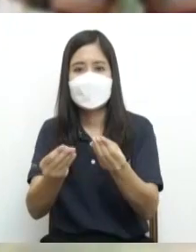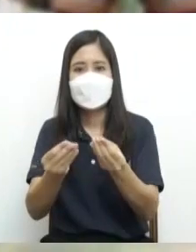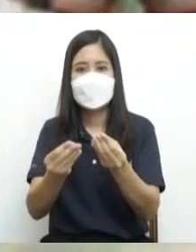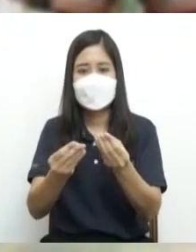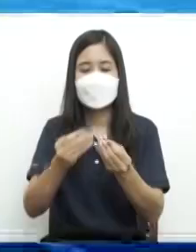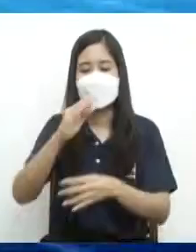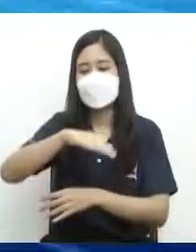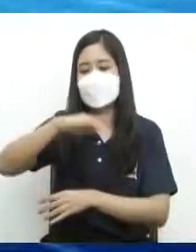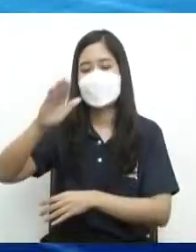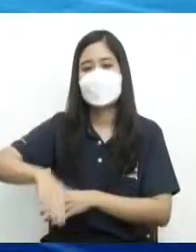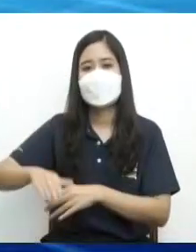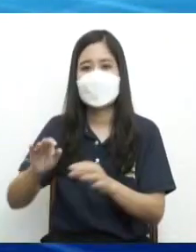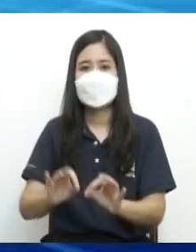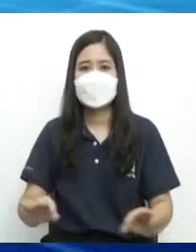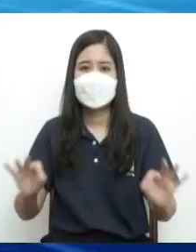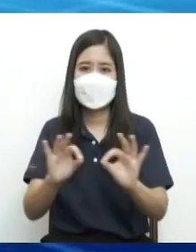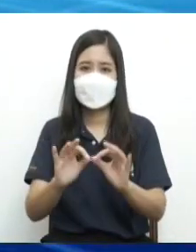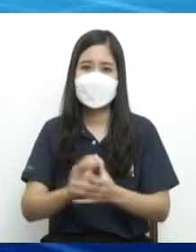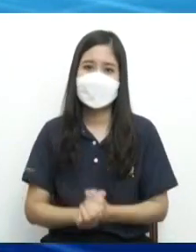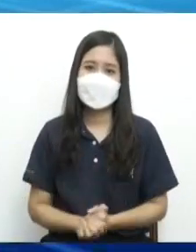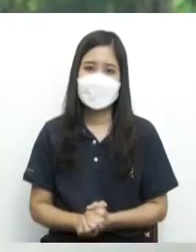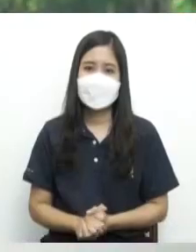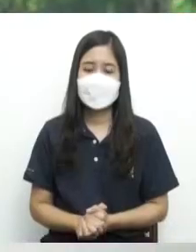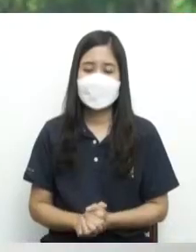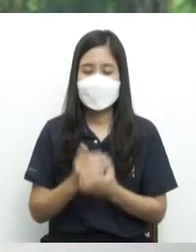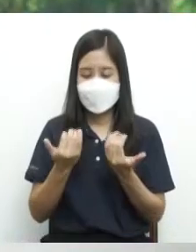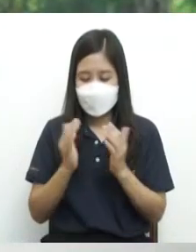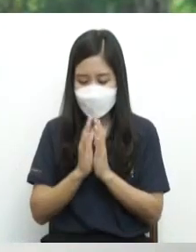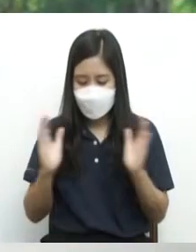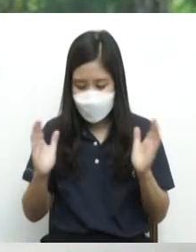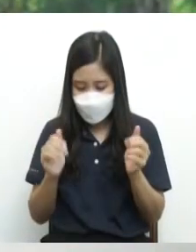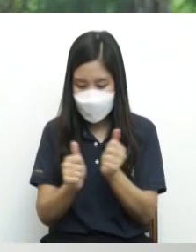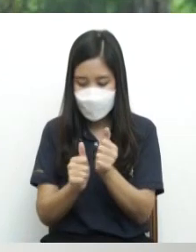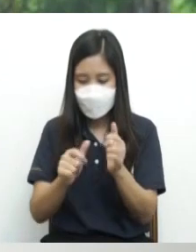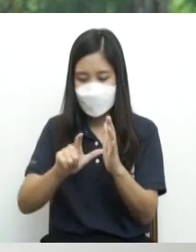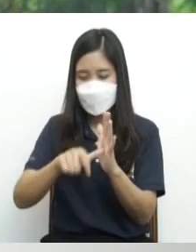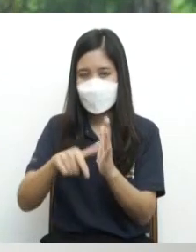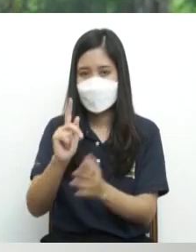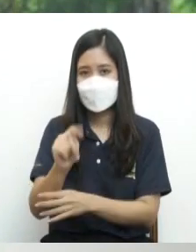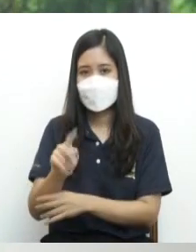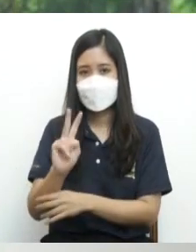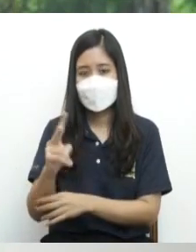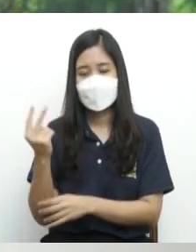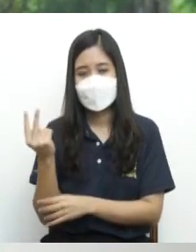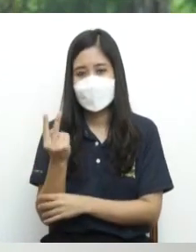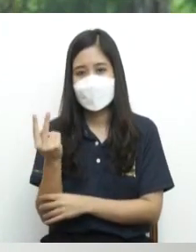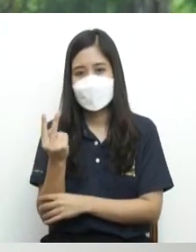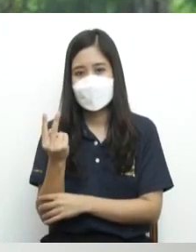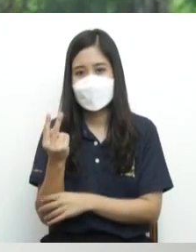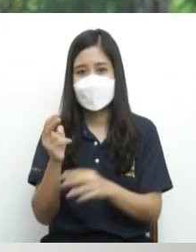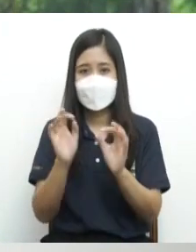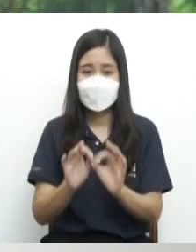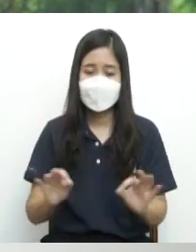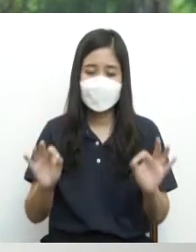องครับ ค่ะก็ต้องขอขอบพระคุณนะคะท่านรองเลขาธิการคณะกรรมการการศึกษาขั้นพื้นฐานทั้งสองท่านนะคะที่สำคัญค่ะท่านบอกเ